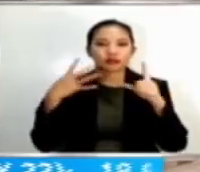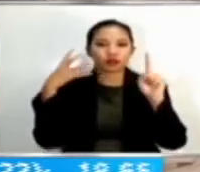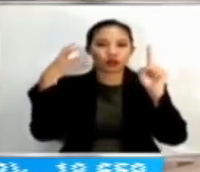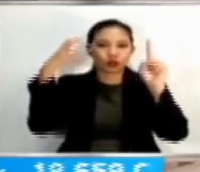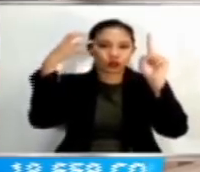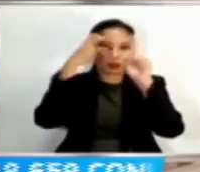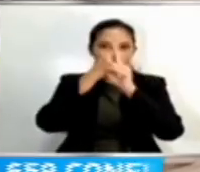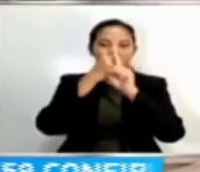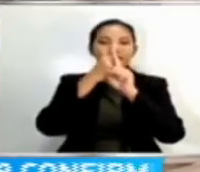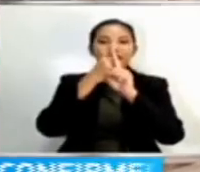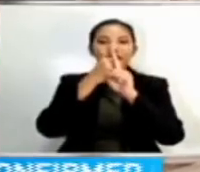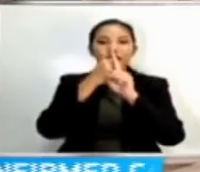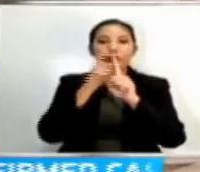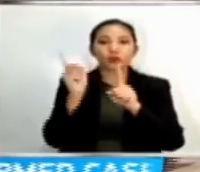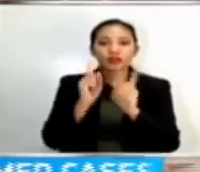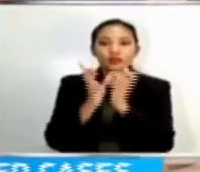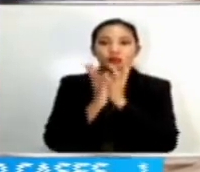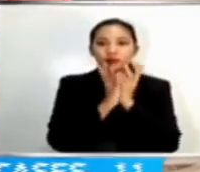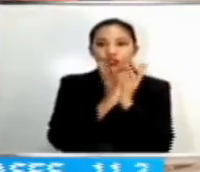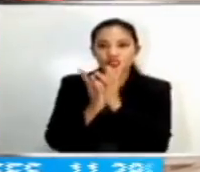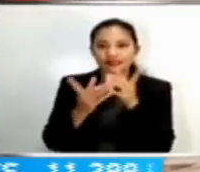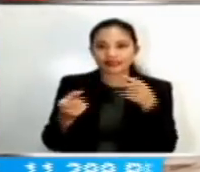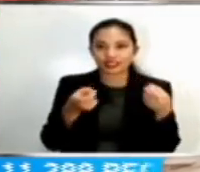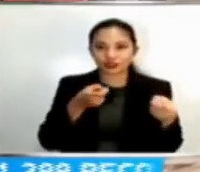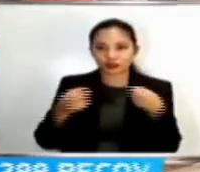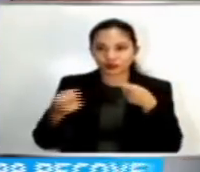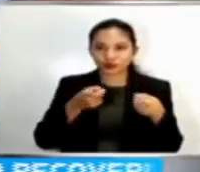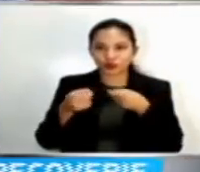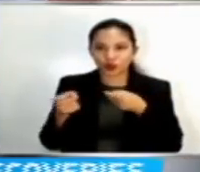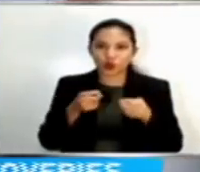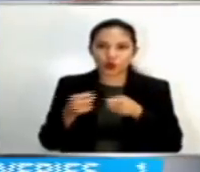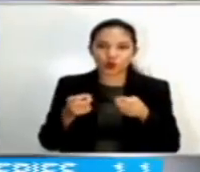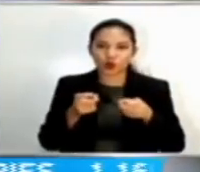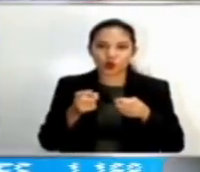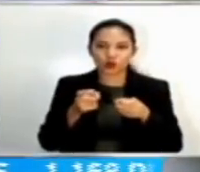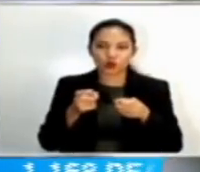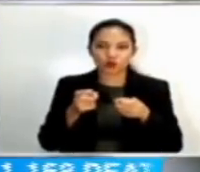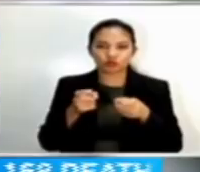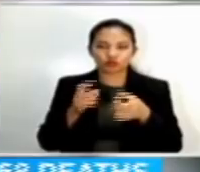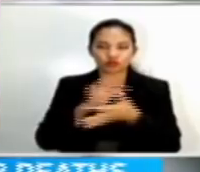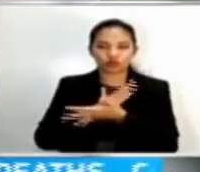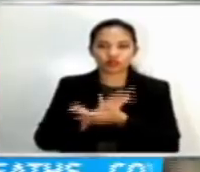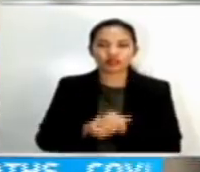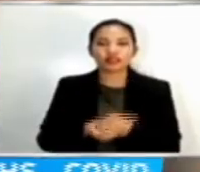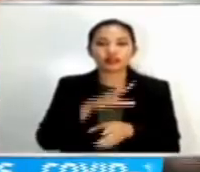dito sa mga moderately high risk areas. Mm-hmm. Kasama na dyan yung mga Iloilo,